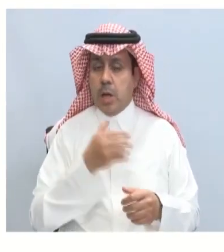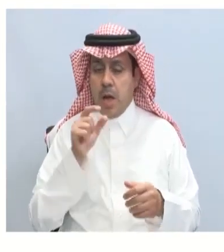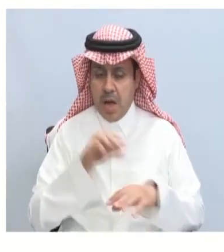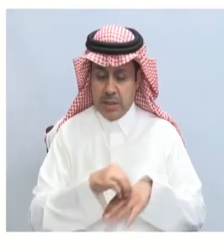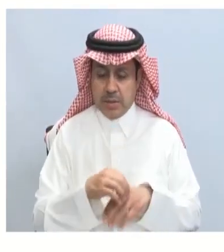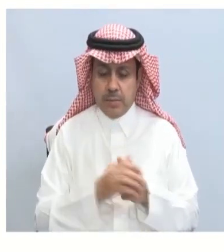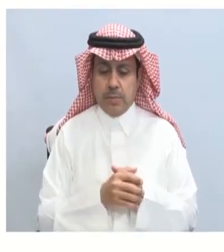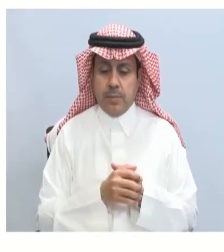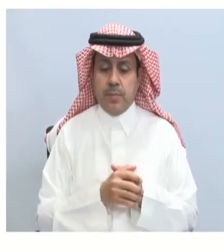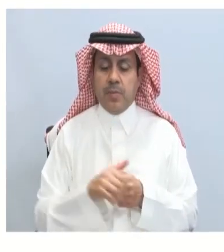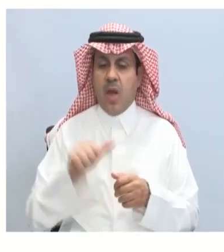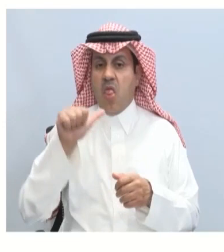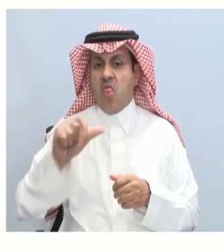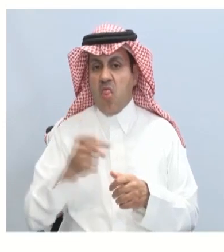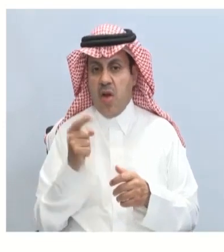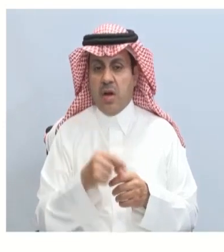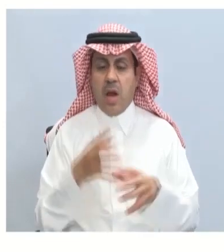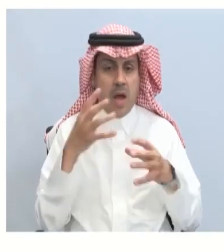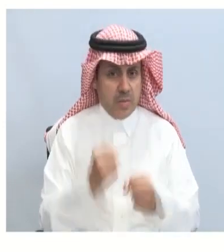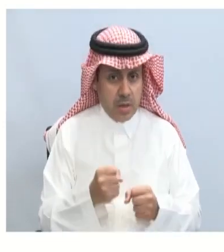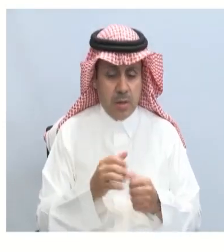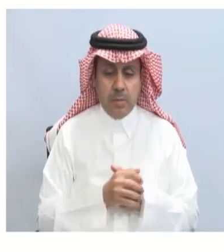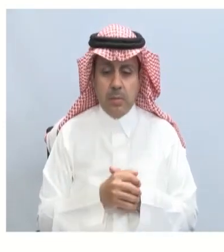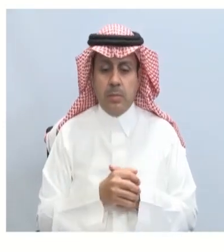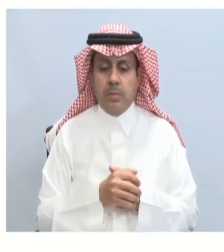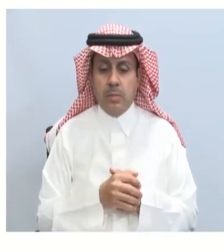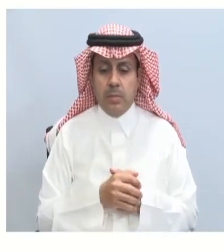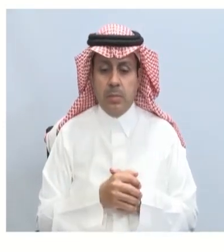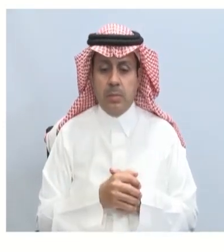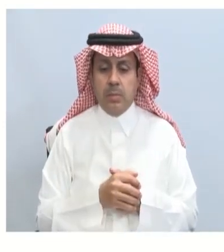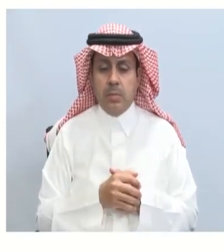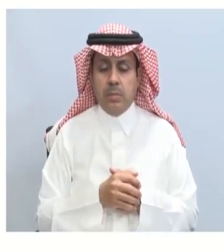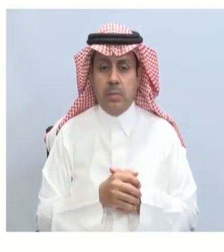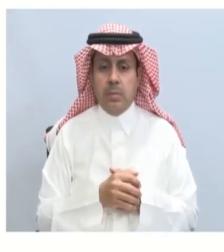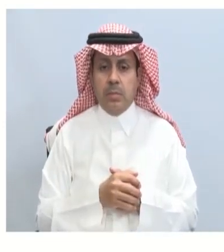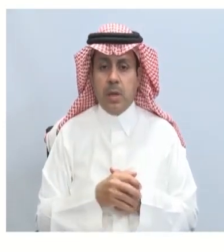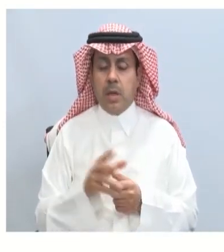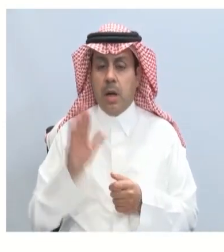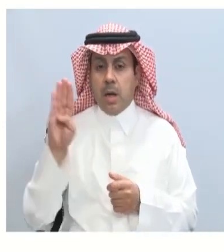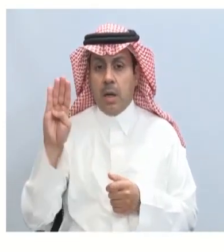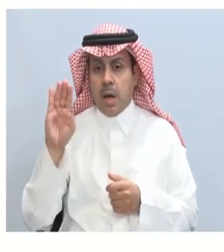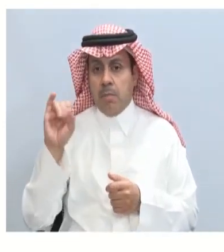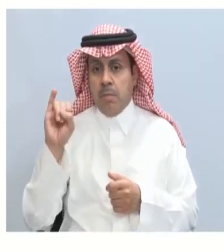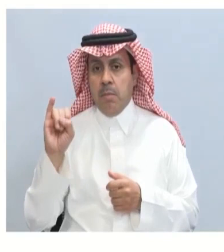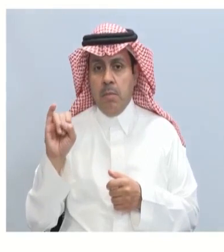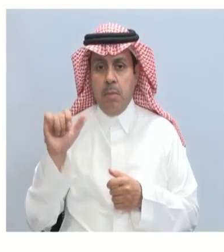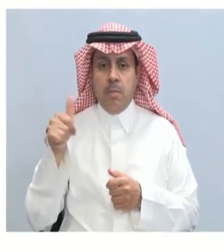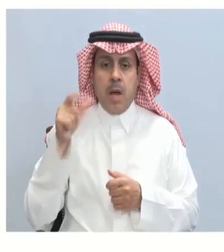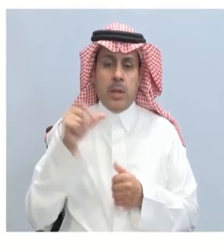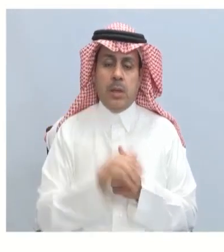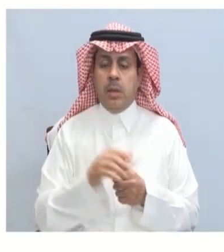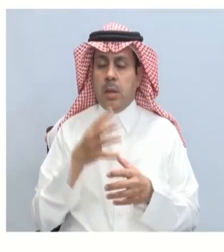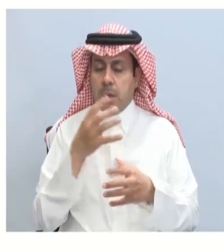الناس ويضرون بمسها عنهم اما اذا كانت كماليه فلا يعد احتكارا